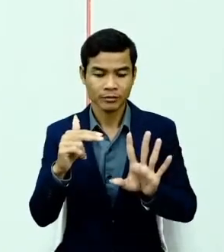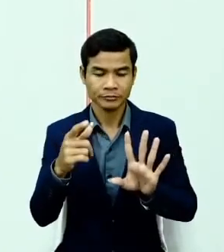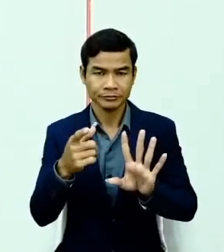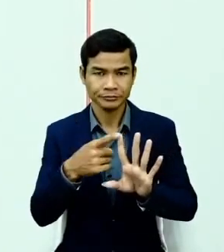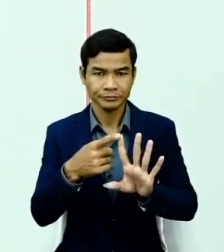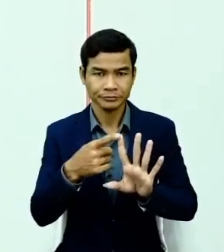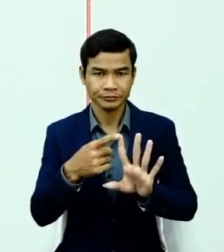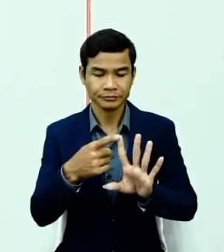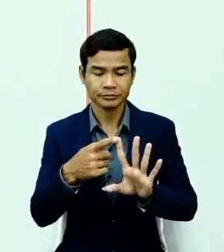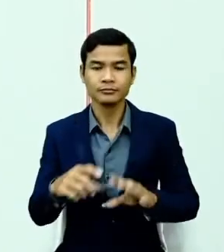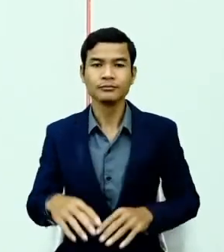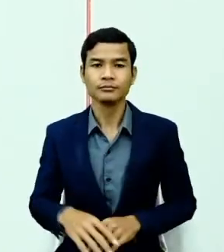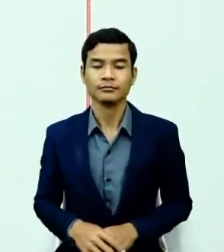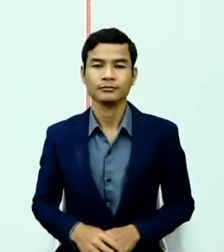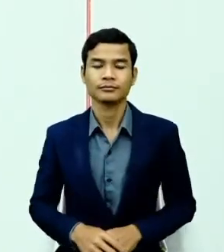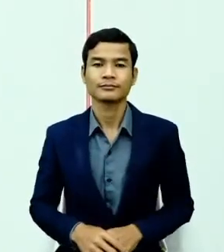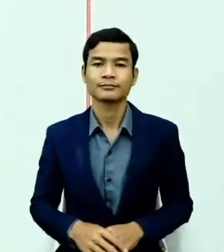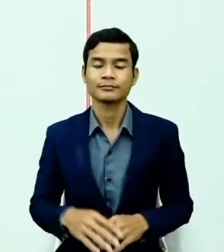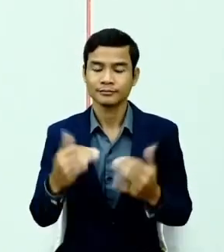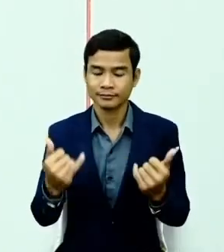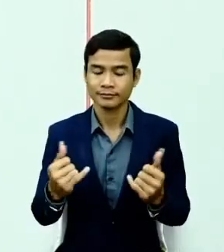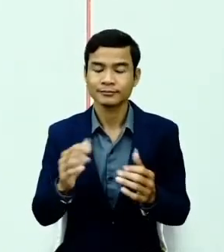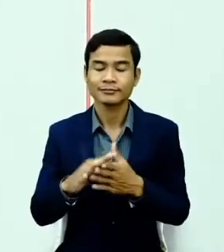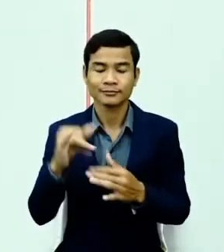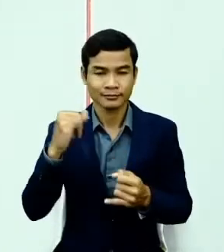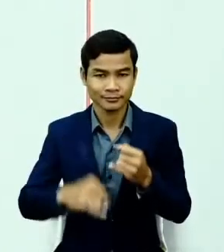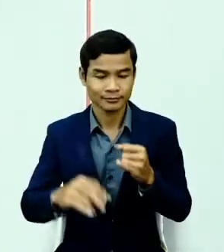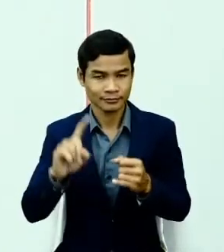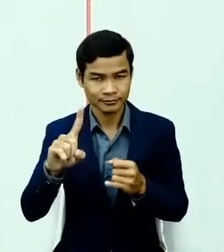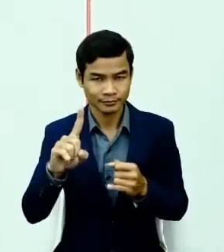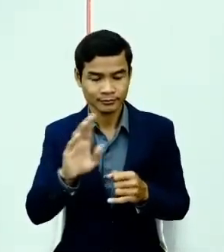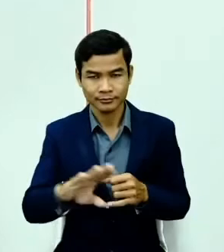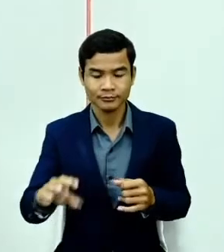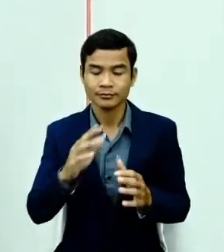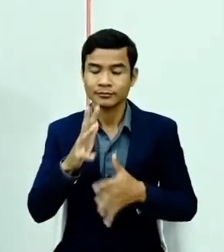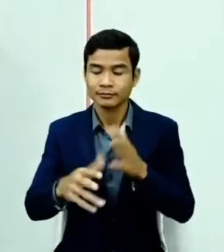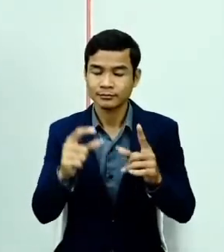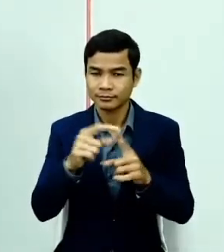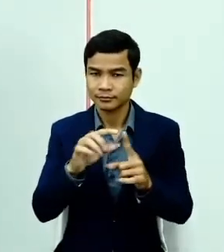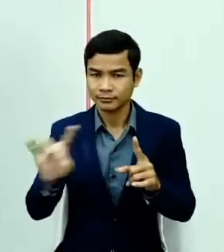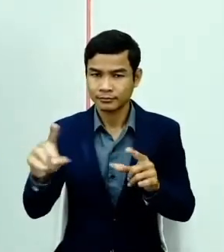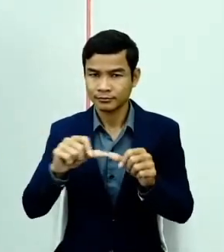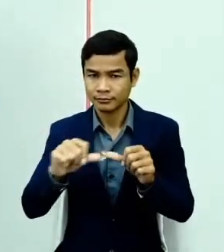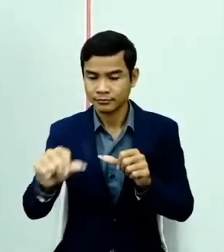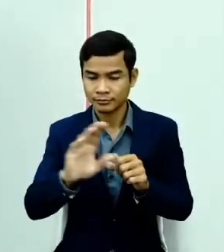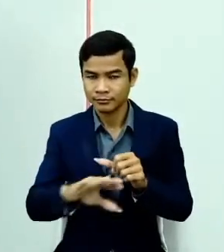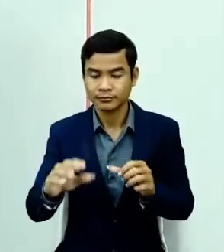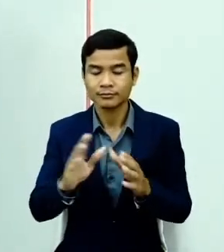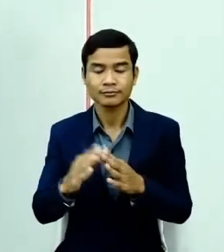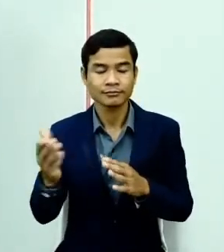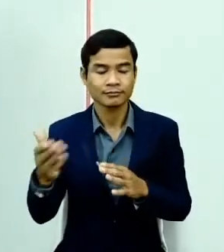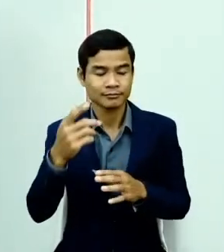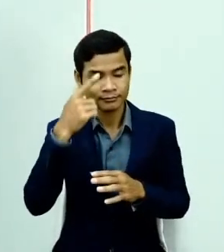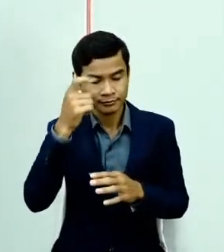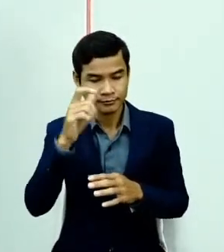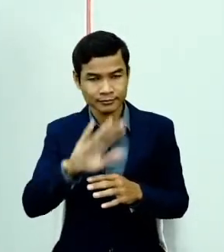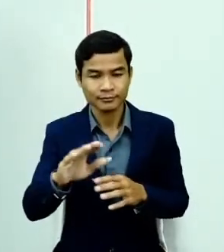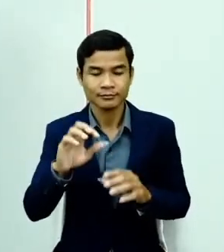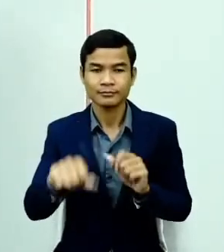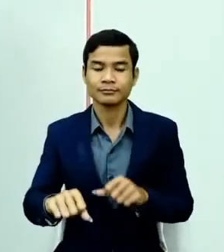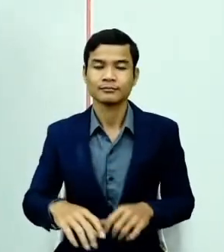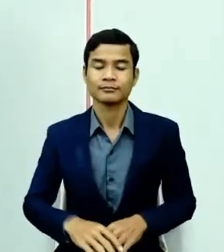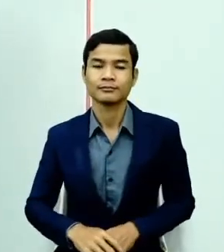អ៊ីតចាឥឡូវនៅសល់ជាមួយទៀតកូនកូនត្រៀមខ្លួនអានបន្តឲ្យពូកែដូចកូនអានអំបញ្ញមិ